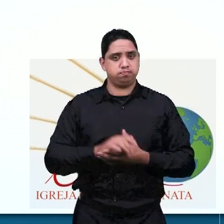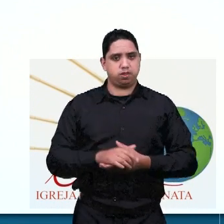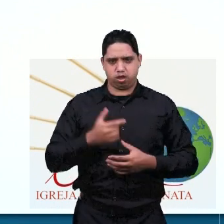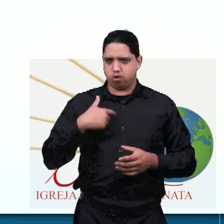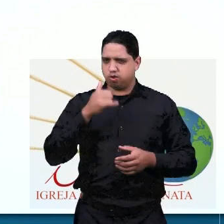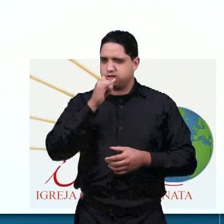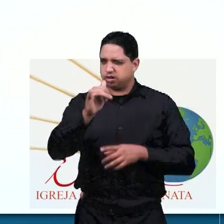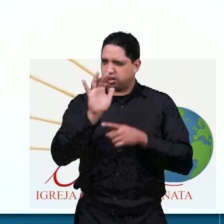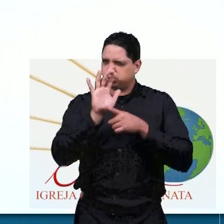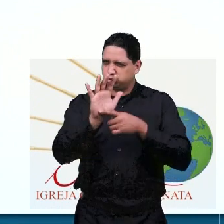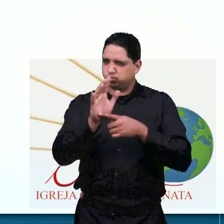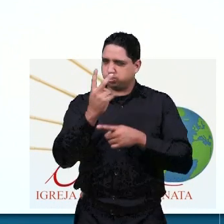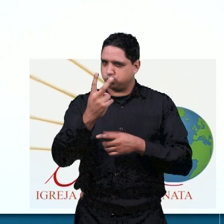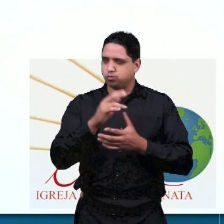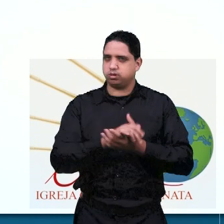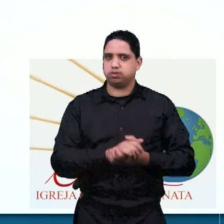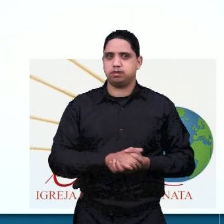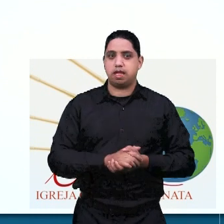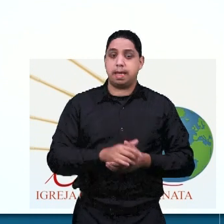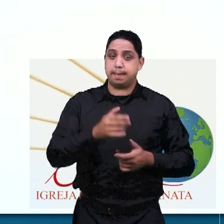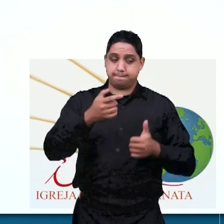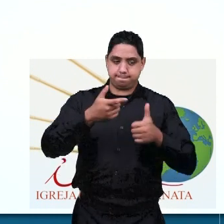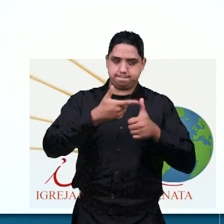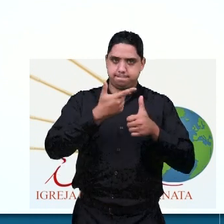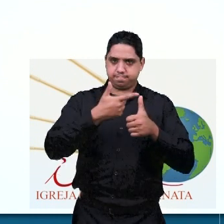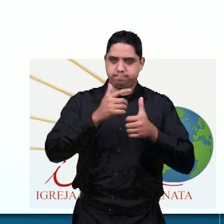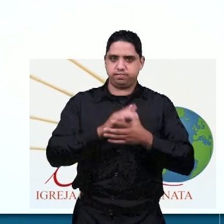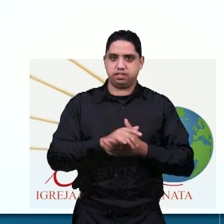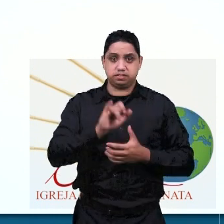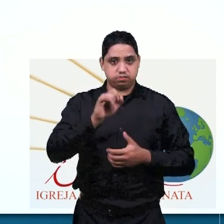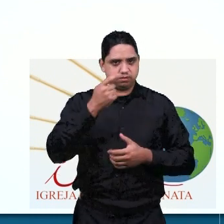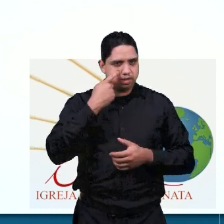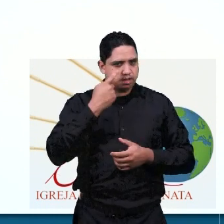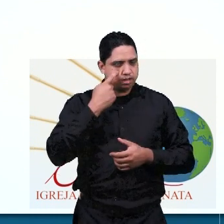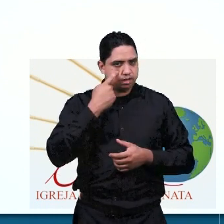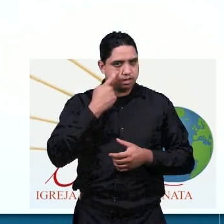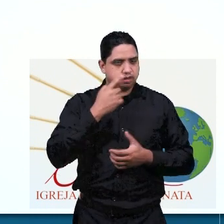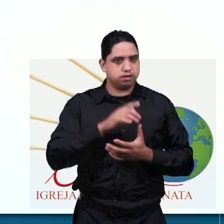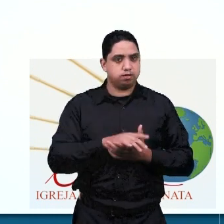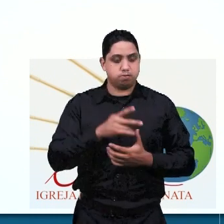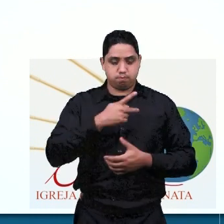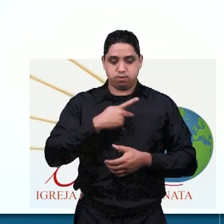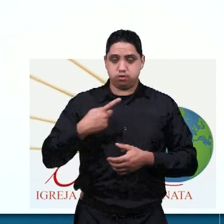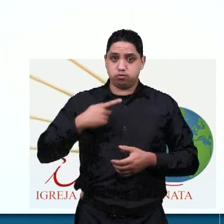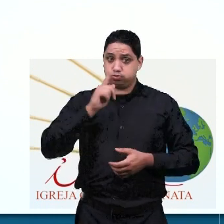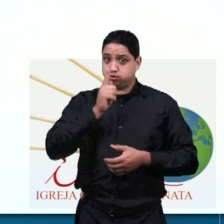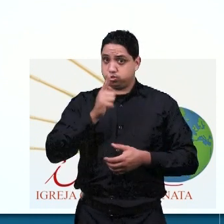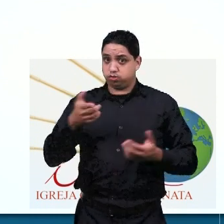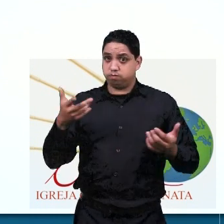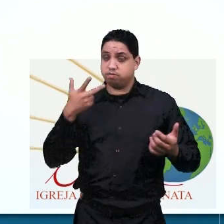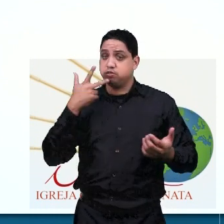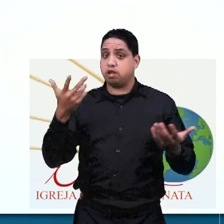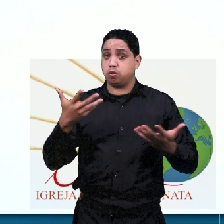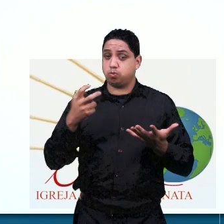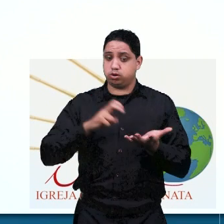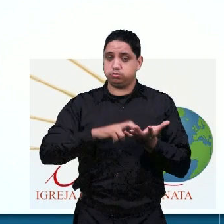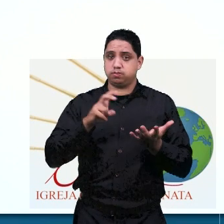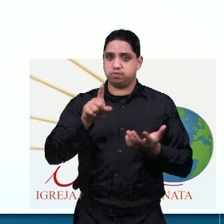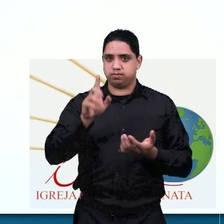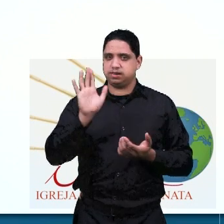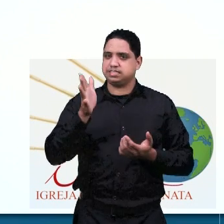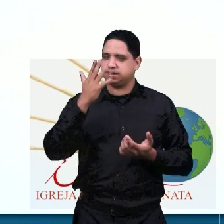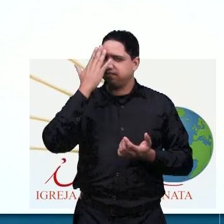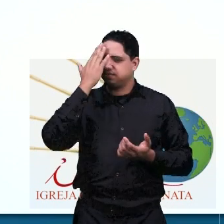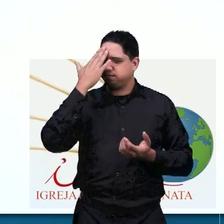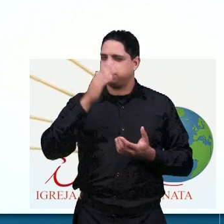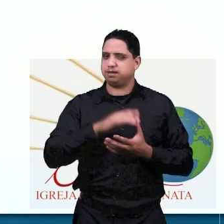J'allais vous donner deux indices. Le premier indice, si vous allez bien prêter attention à l'introduction que le passage de Tir nous a dit, vous allez